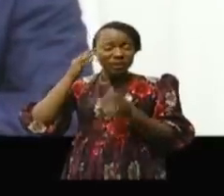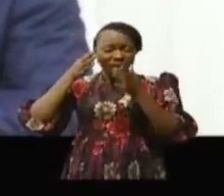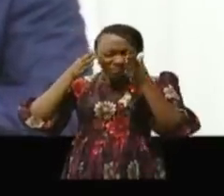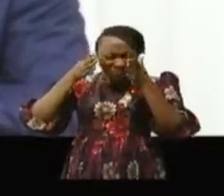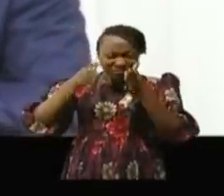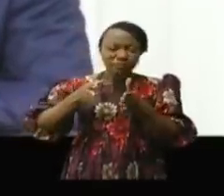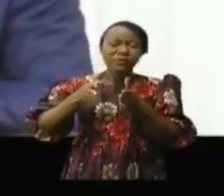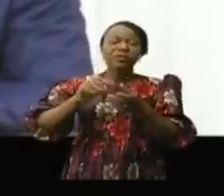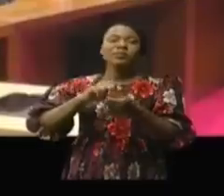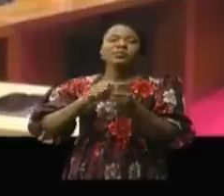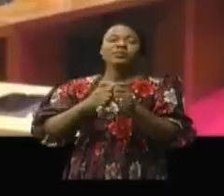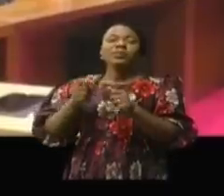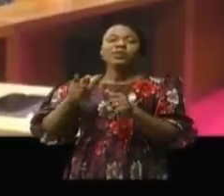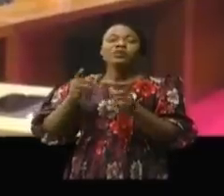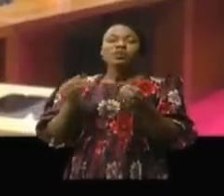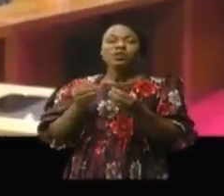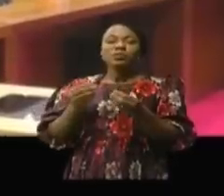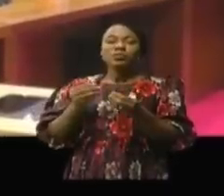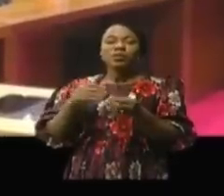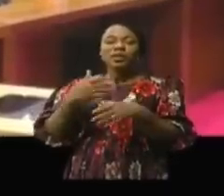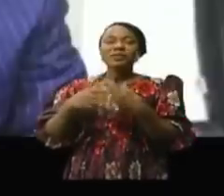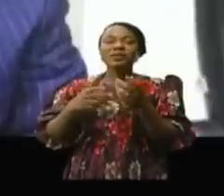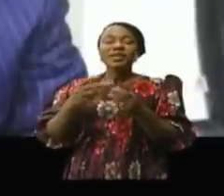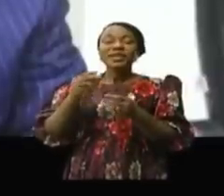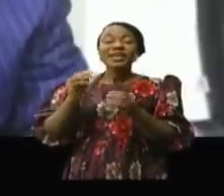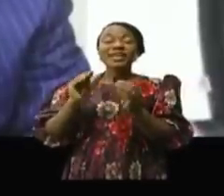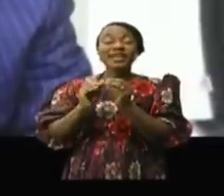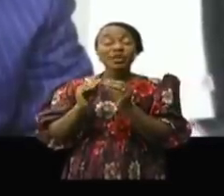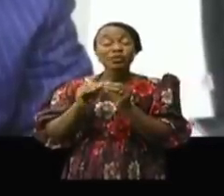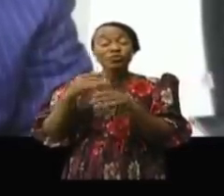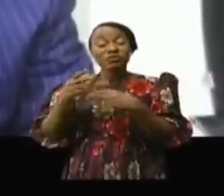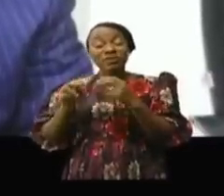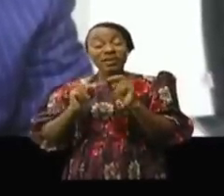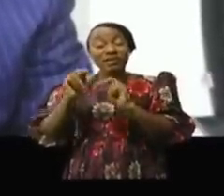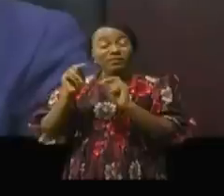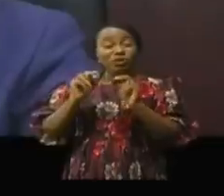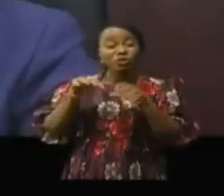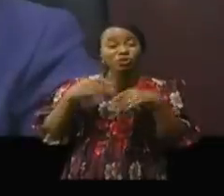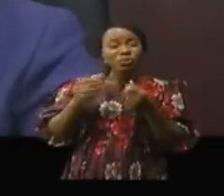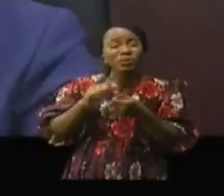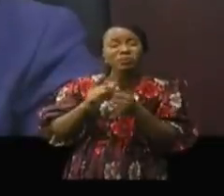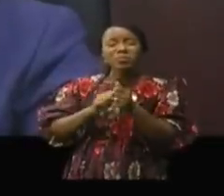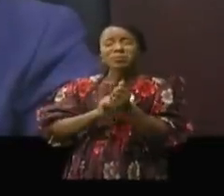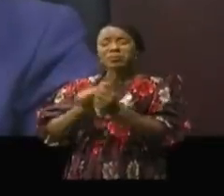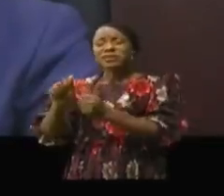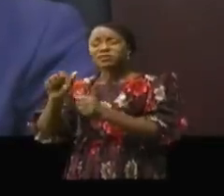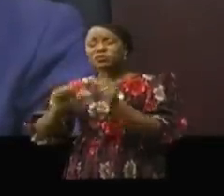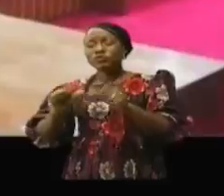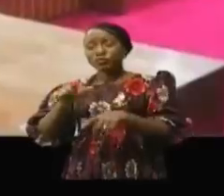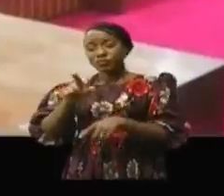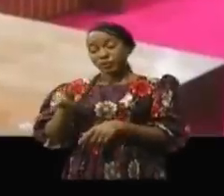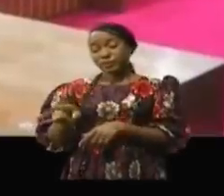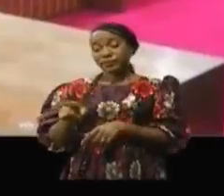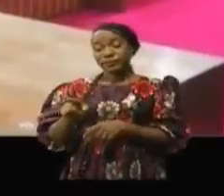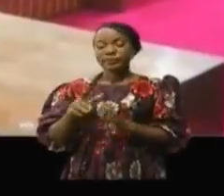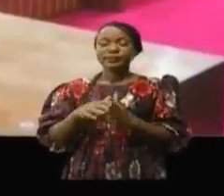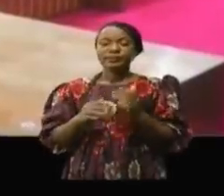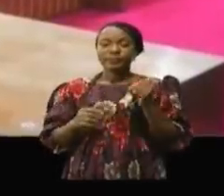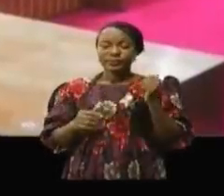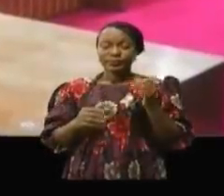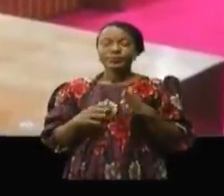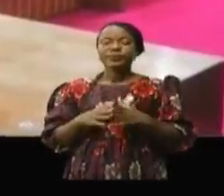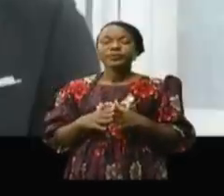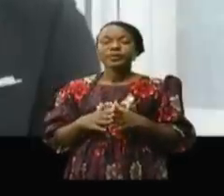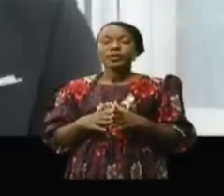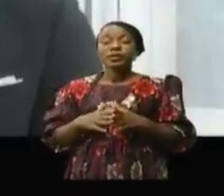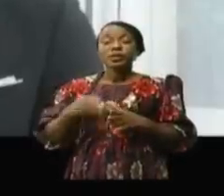tenu la deuxième réunion de sécurité pour faire l'évaluation des dégâts causés et le point de la situation globale. Le Premier ministre chef du